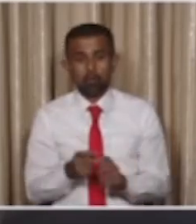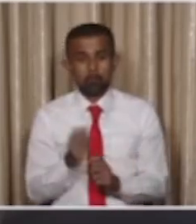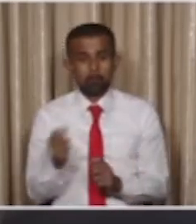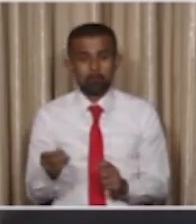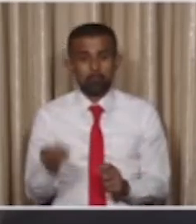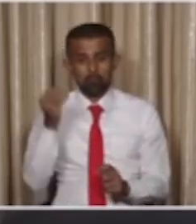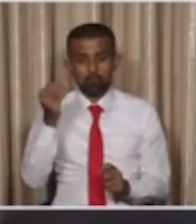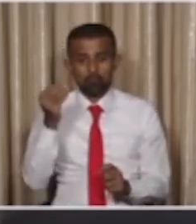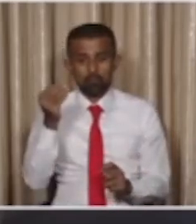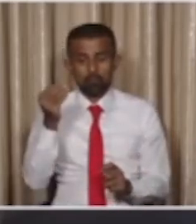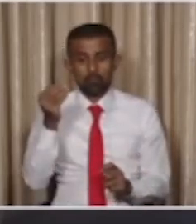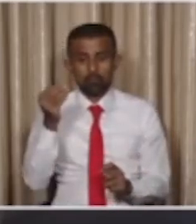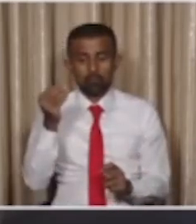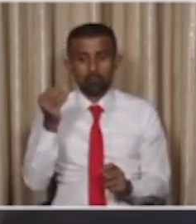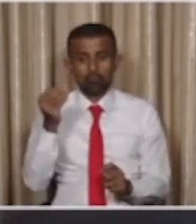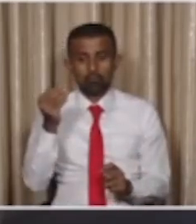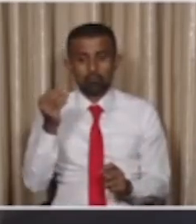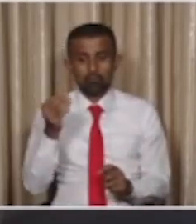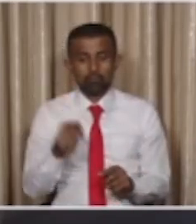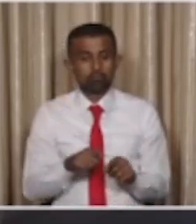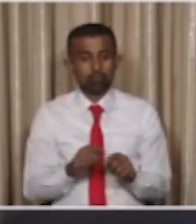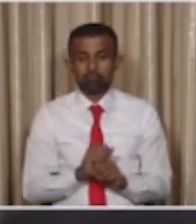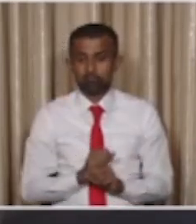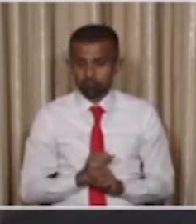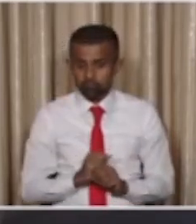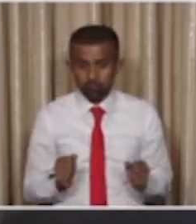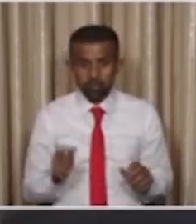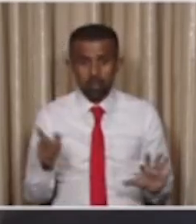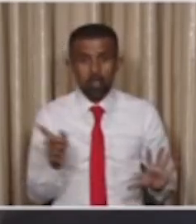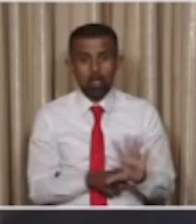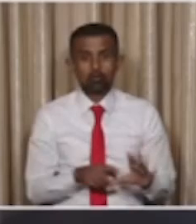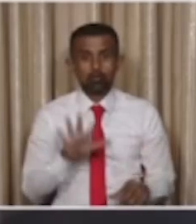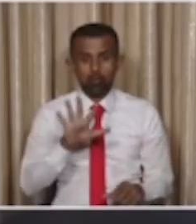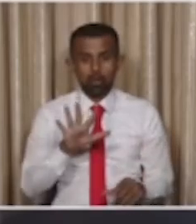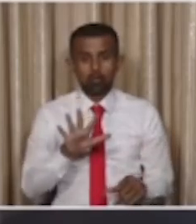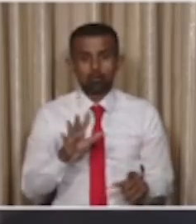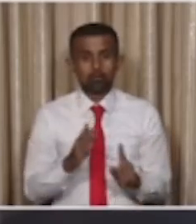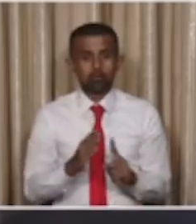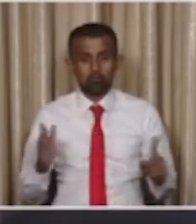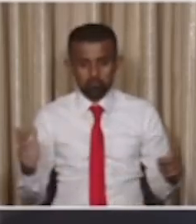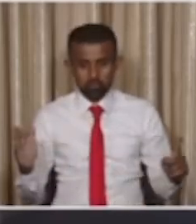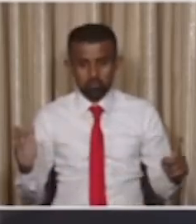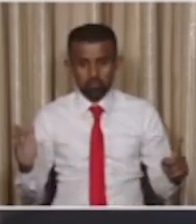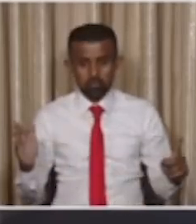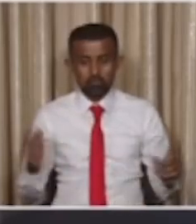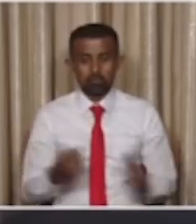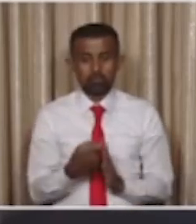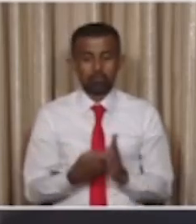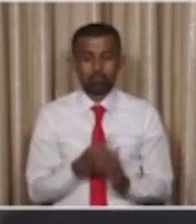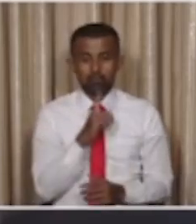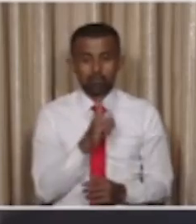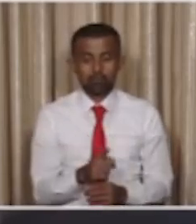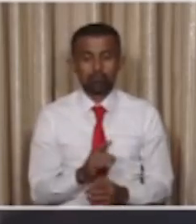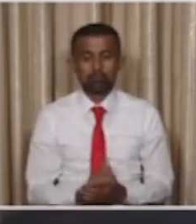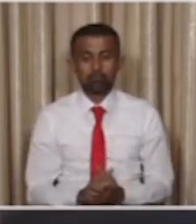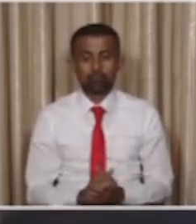කිරීමකට කිසිම විදියකට අදාළ නොවන විදියට අවුරුදු පහකට මේක ක්‍රියාත්මක කරන්න කියලා ඔවුන් නිර්දේශ කළා තියෙනවා.